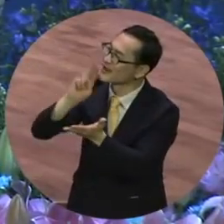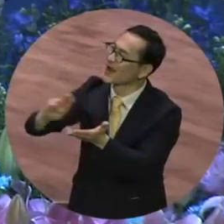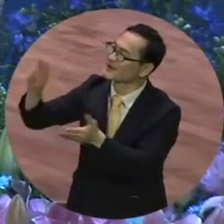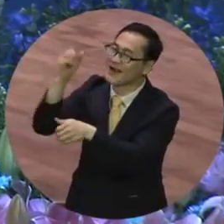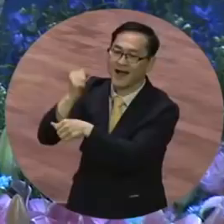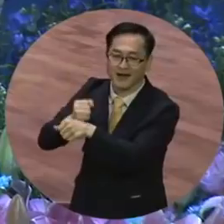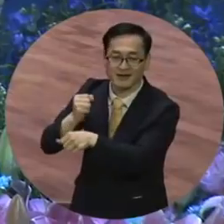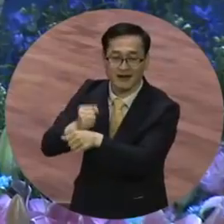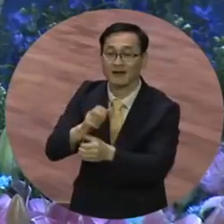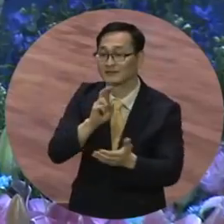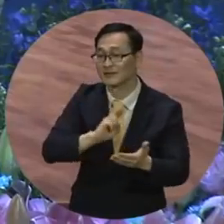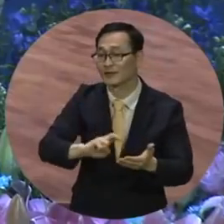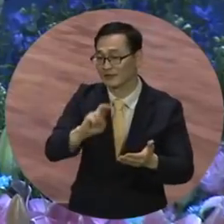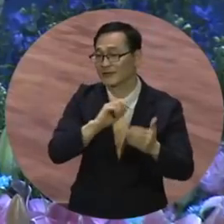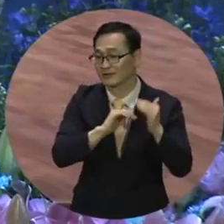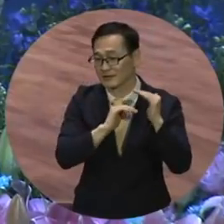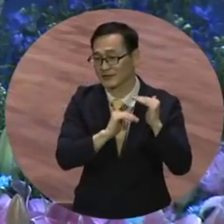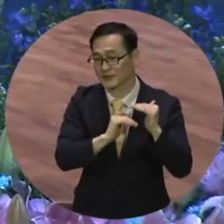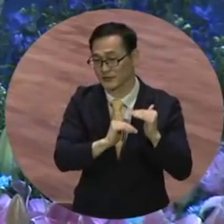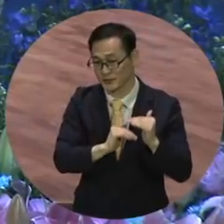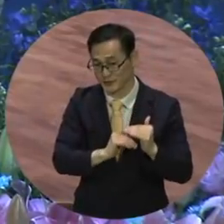찬양하리라.